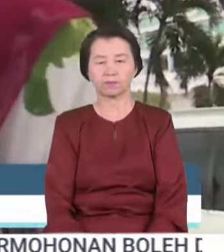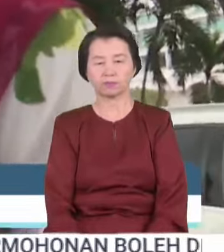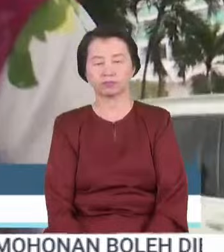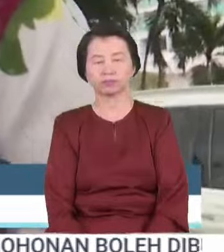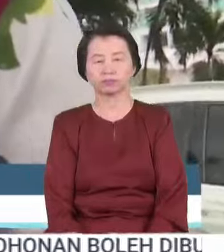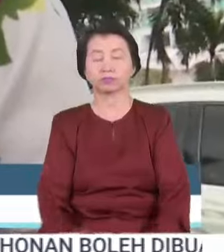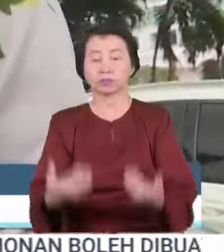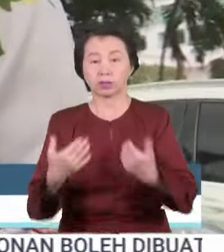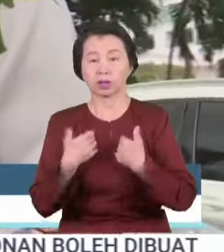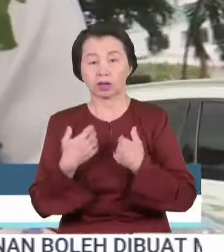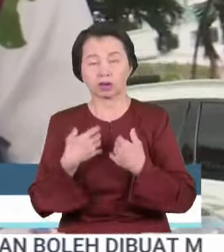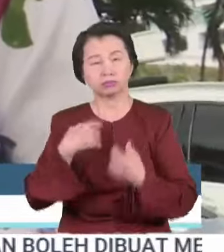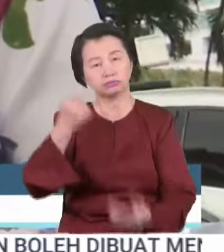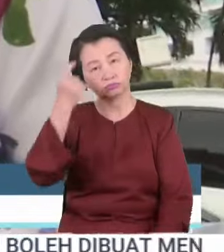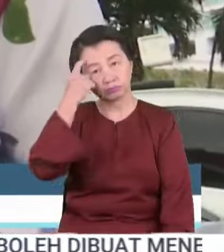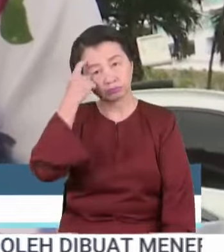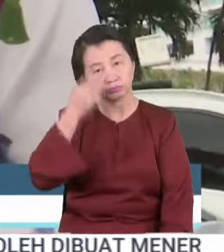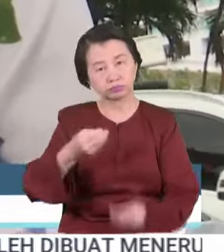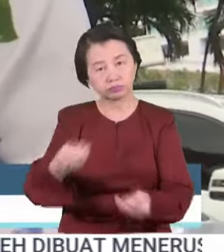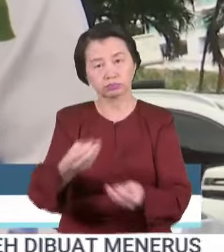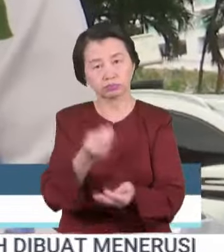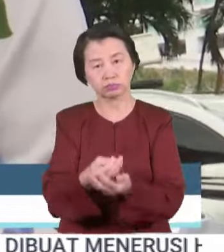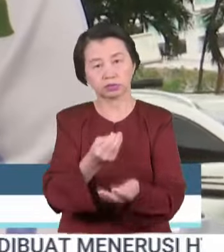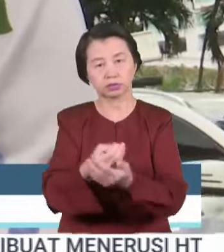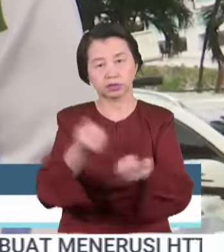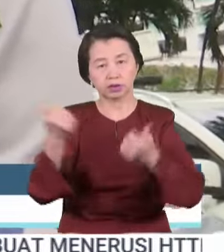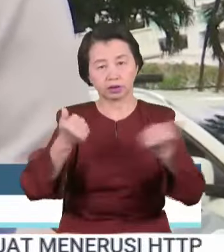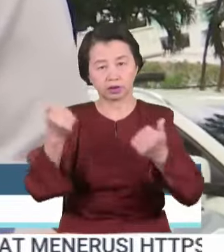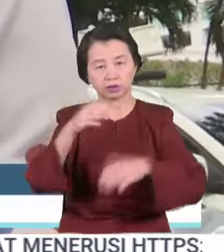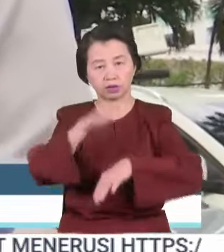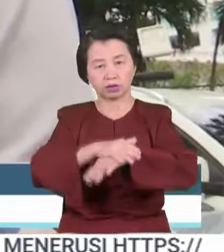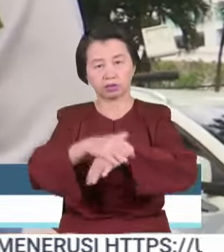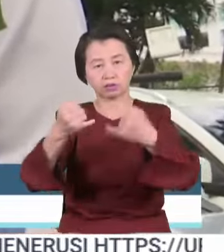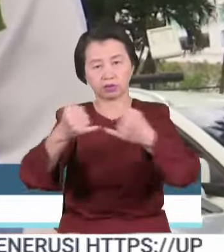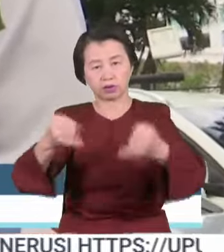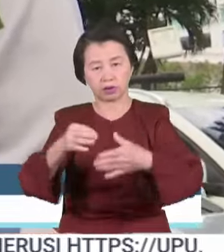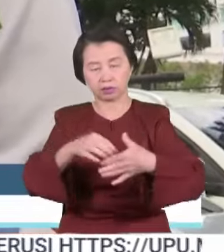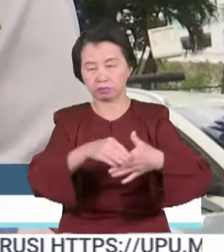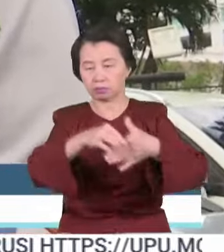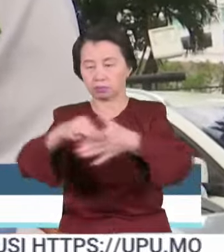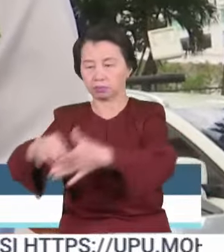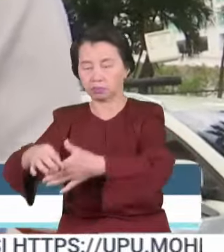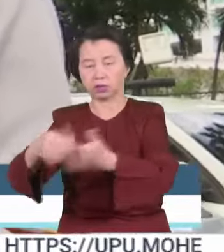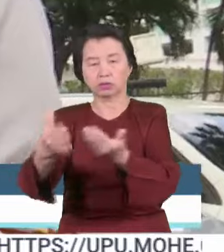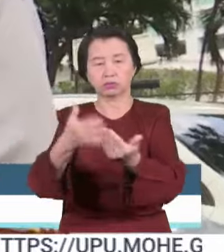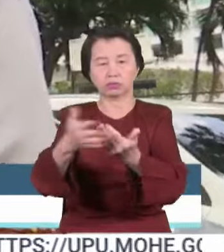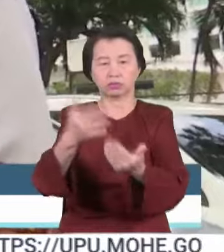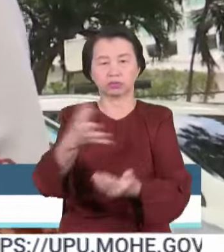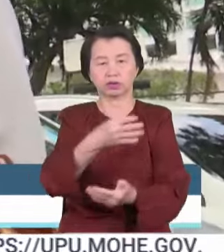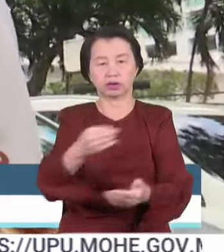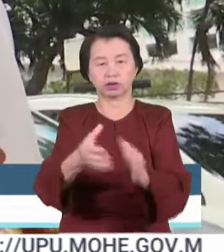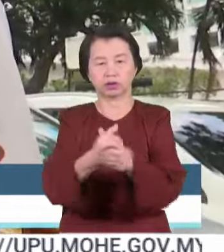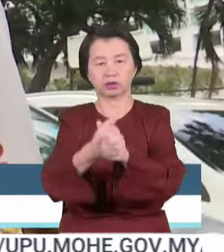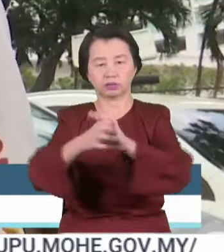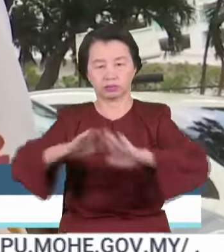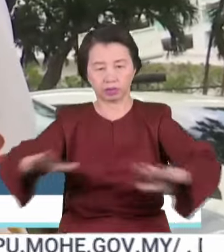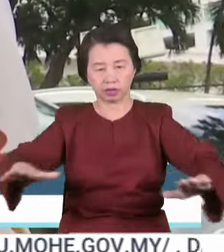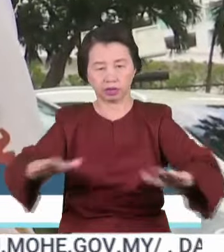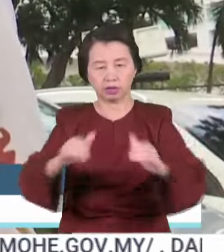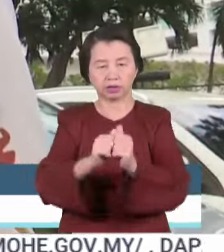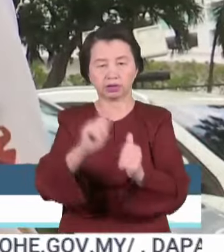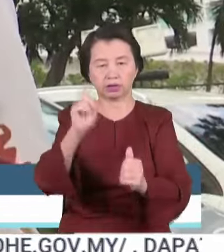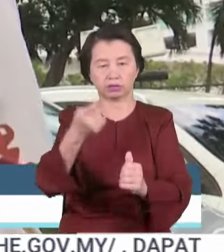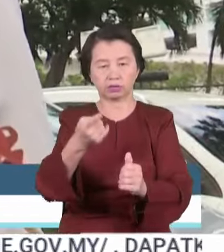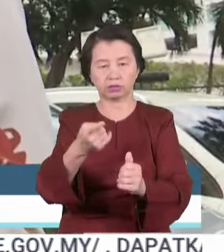Ada pula yang berpendapat pemberian duit raya secara dalam talian lebih mudah dan selamat. Dengan